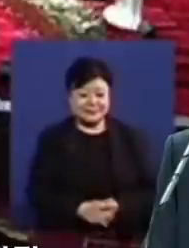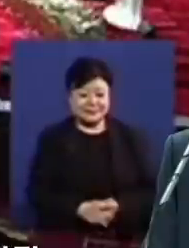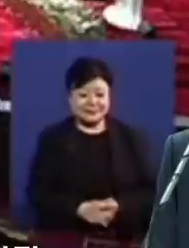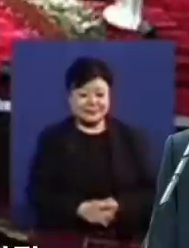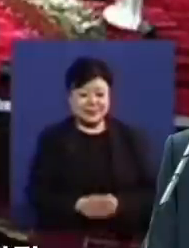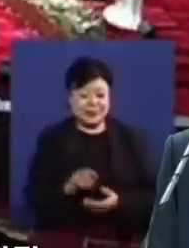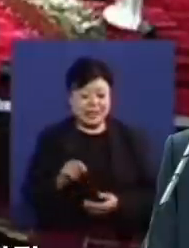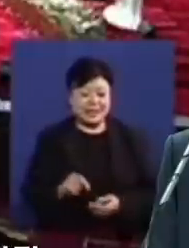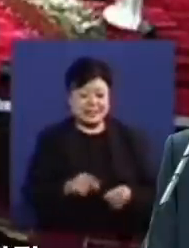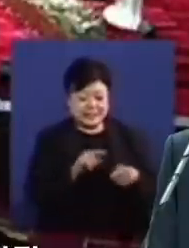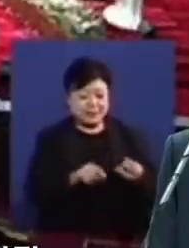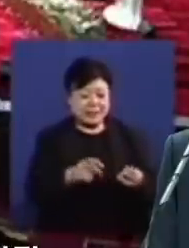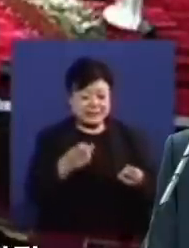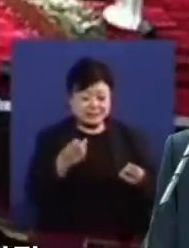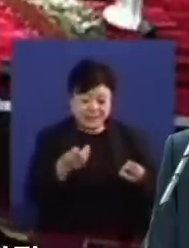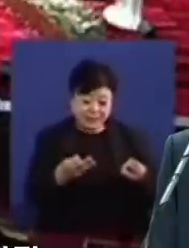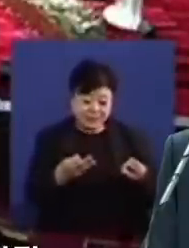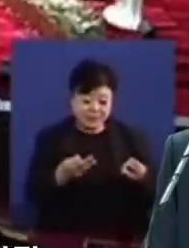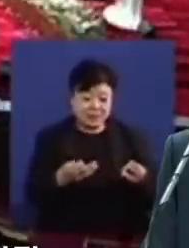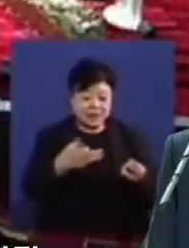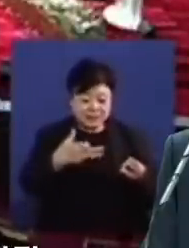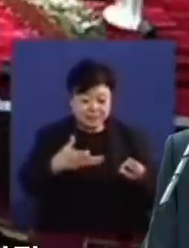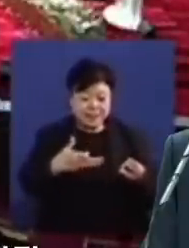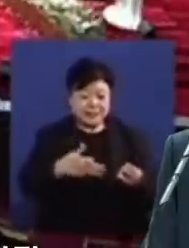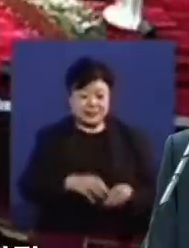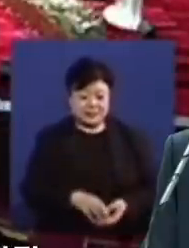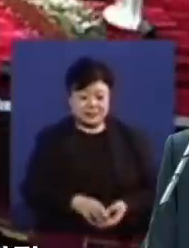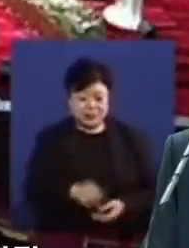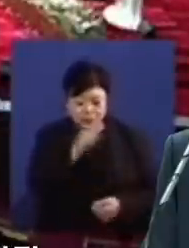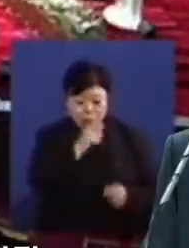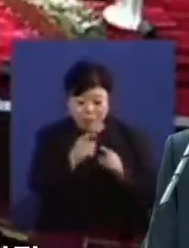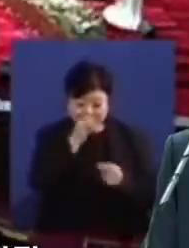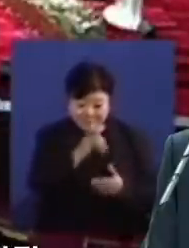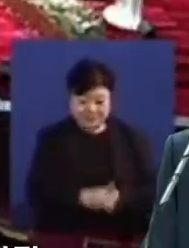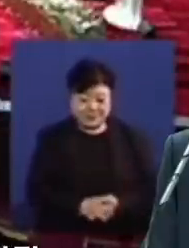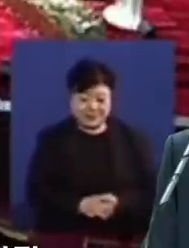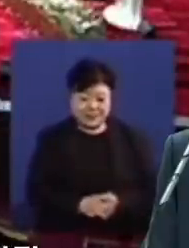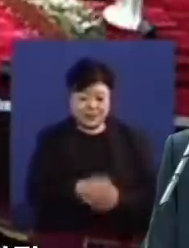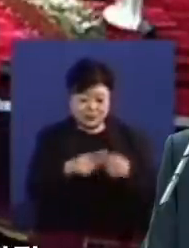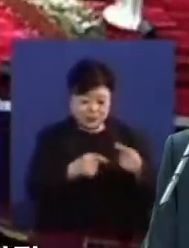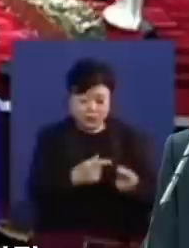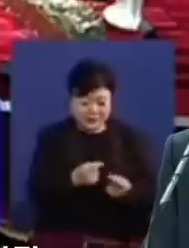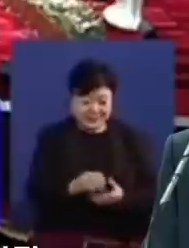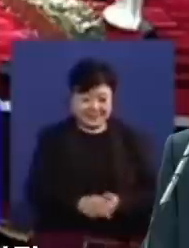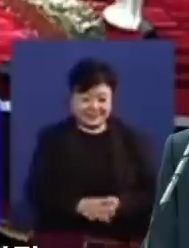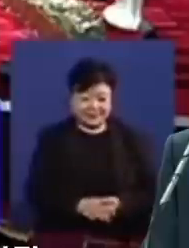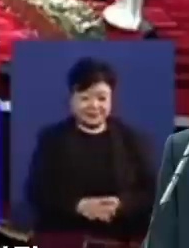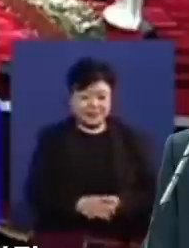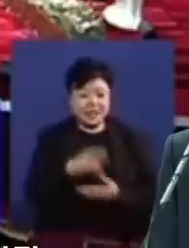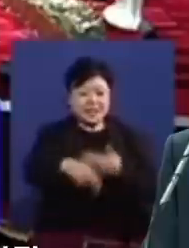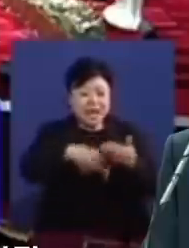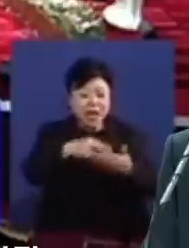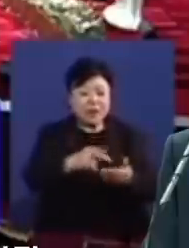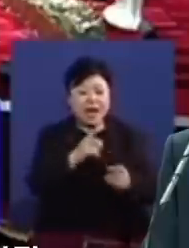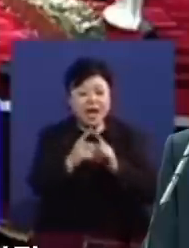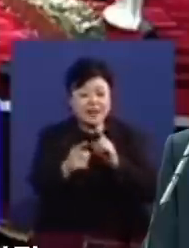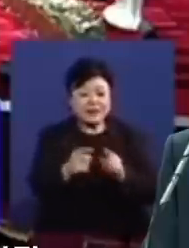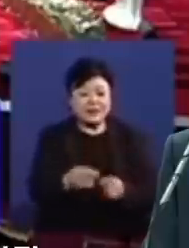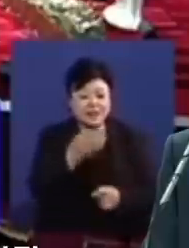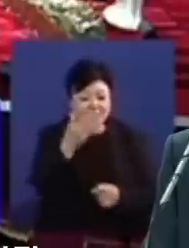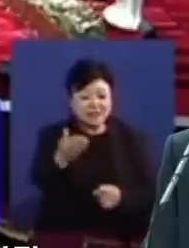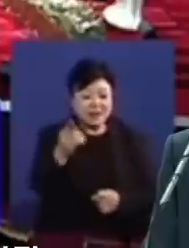말라기 3장 13절로 18절 참 좋은 말씀입니다. 우리 다 같이 한번 읽어보십시다. 야훼가